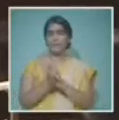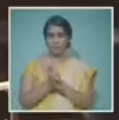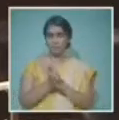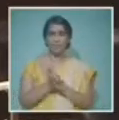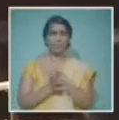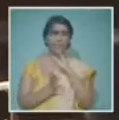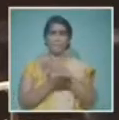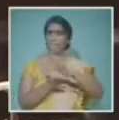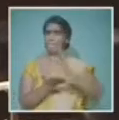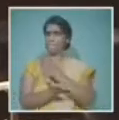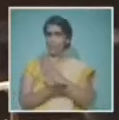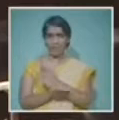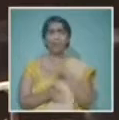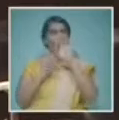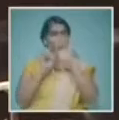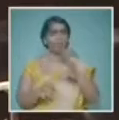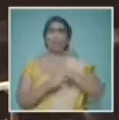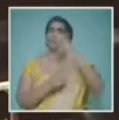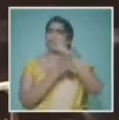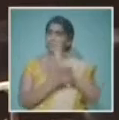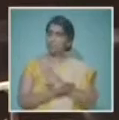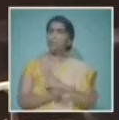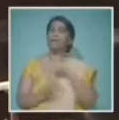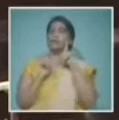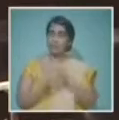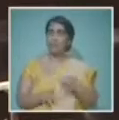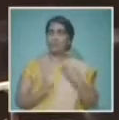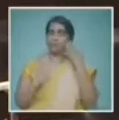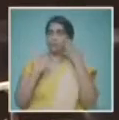කරනවා වෙනුවට බෙදීම් ඇති කරනවා, මෙවැනි ආණ්ඩුක්‍රම ව්‍යවස්ථාවක්. එනිසා අපි පෙනී